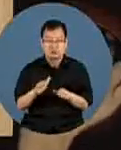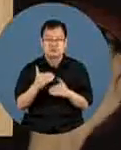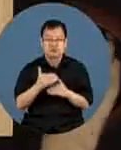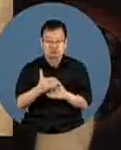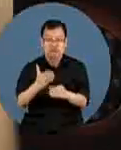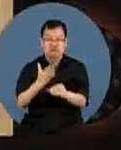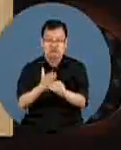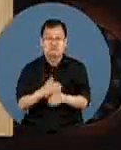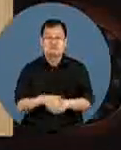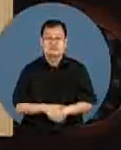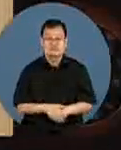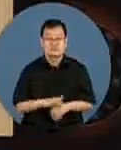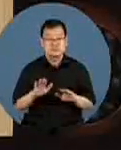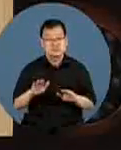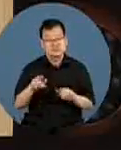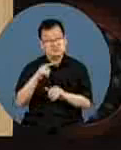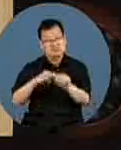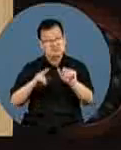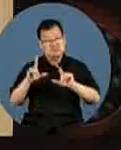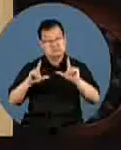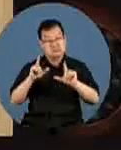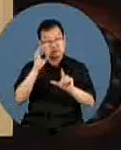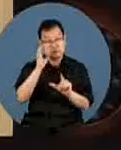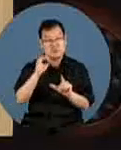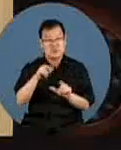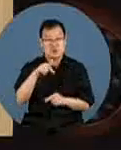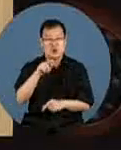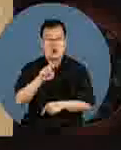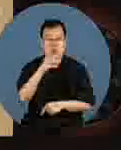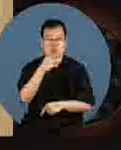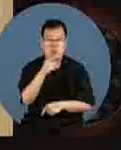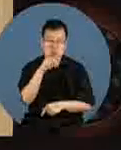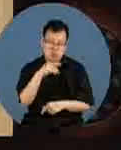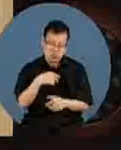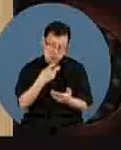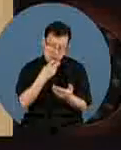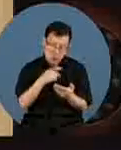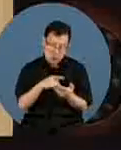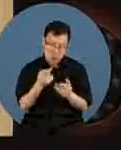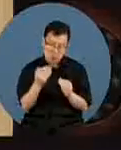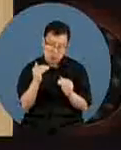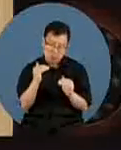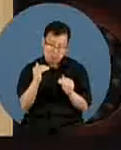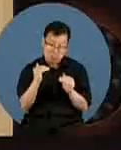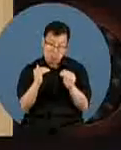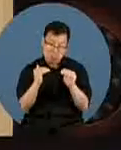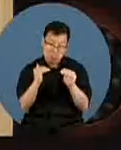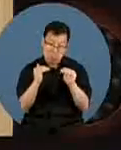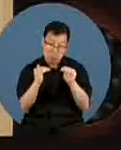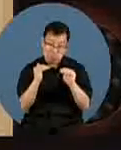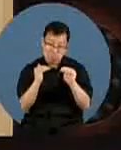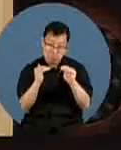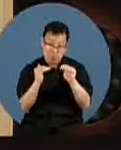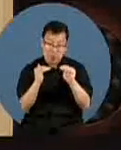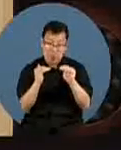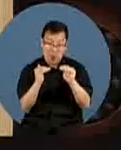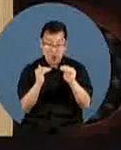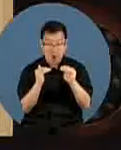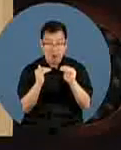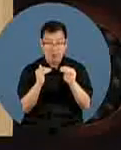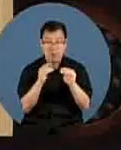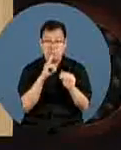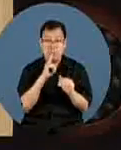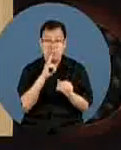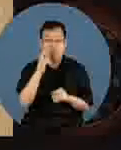자, 정말로 지금 상황에서는 검토실에서 이제 역전이 조금만 있으면 되겠다 이런 네. 분위기였어요.